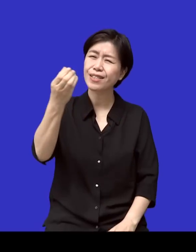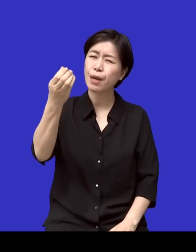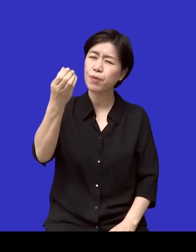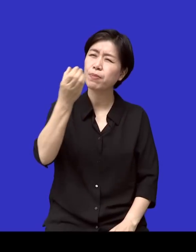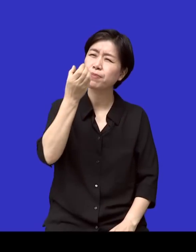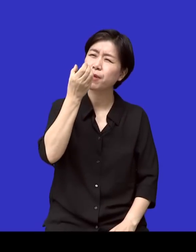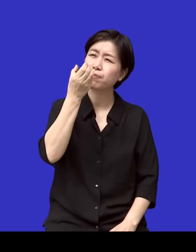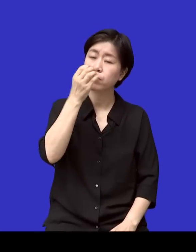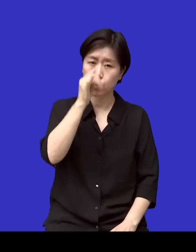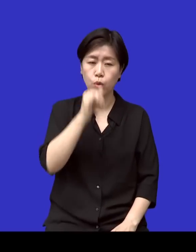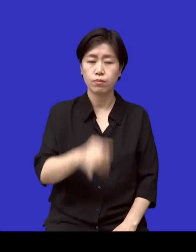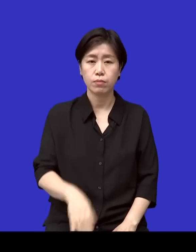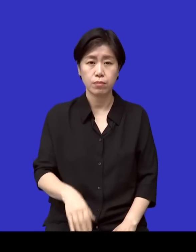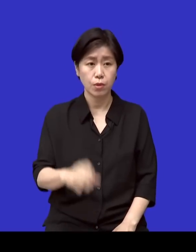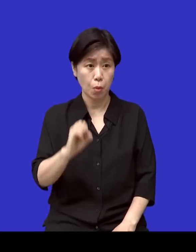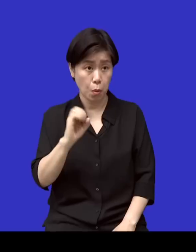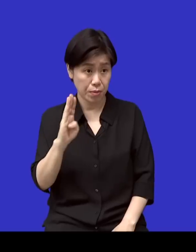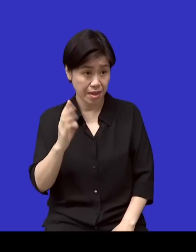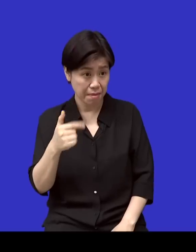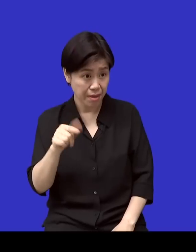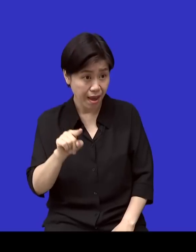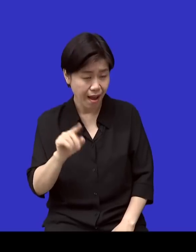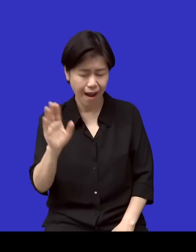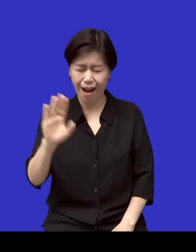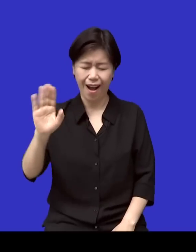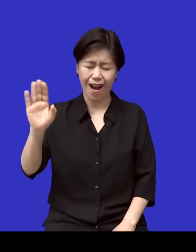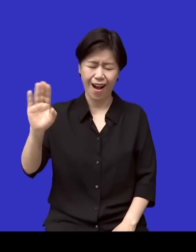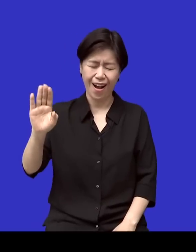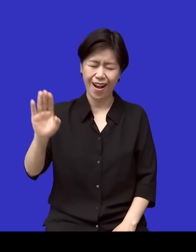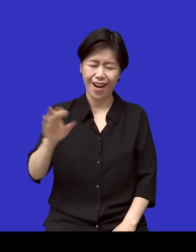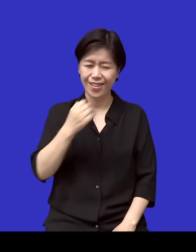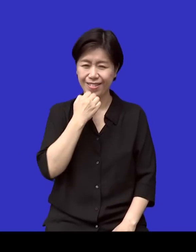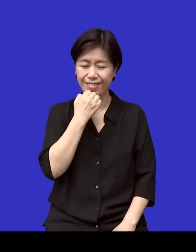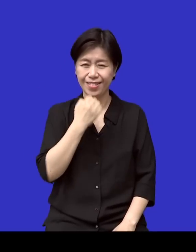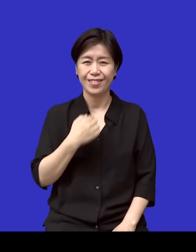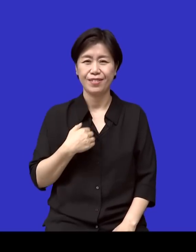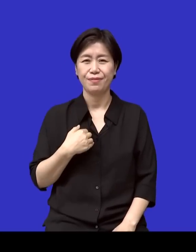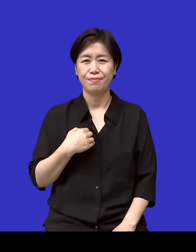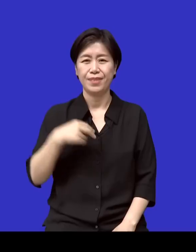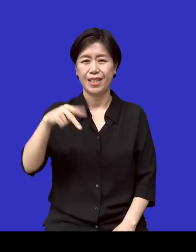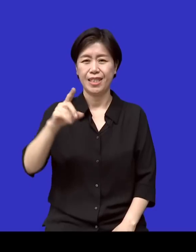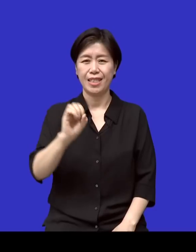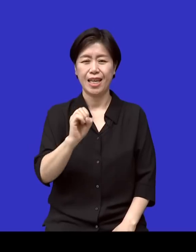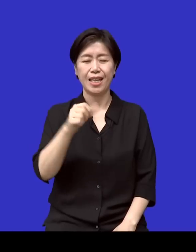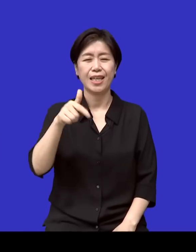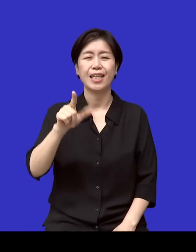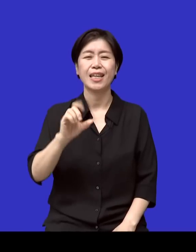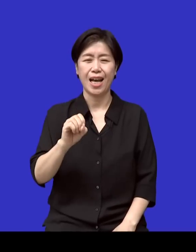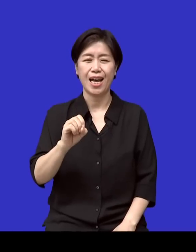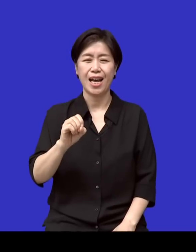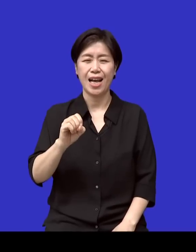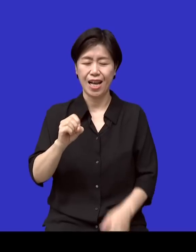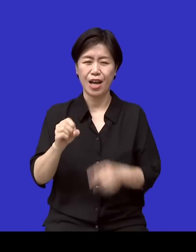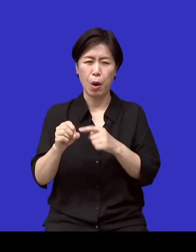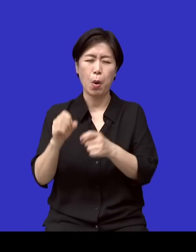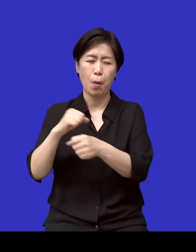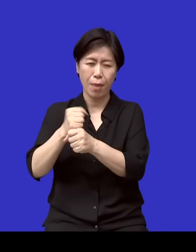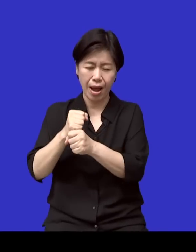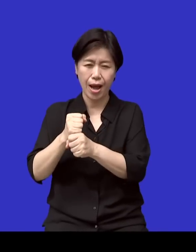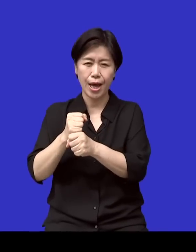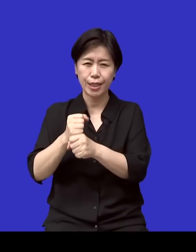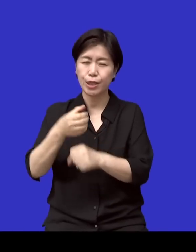네. 네. 네, 이제 레몬보다 생강을 좋아하는데 아, 네. 생강 이제 음료를 마시고 있었고 네네. 이제 피자를 먹고